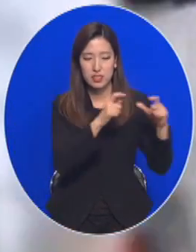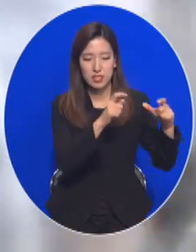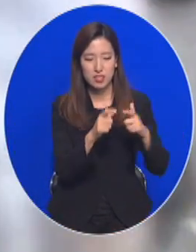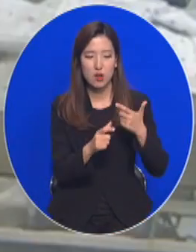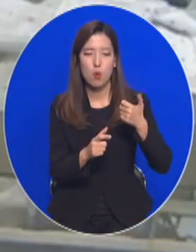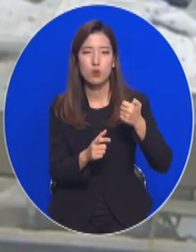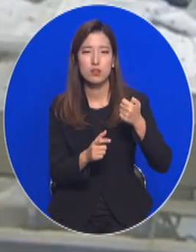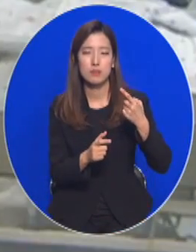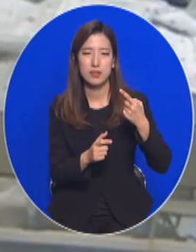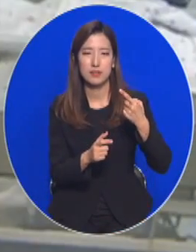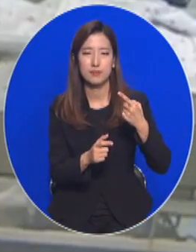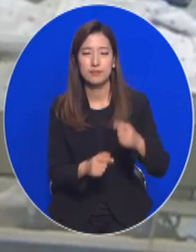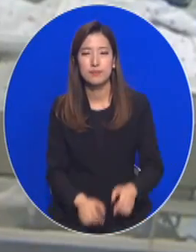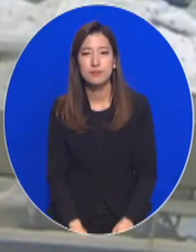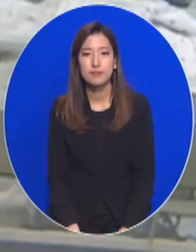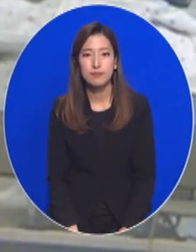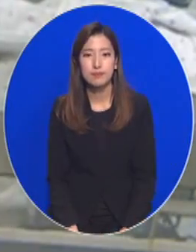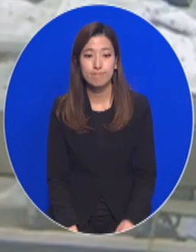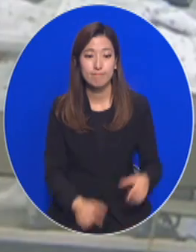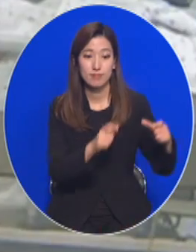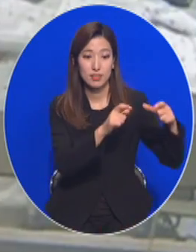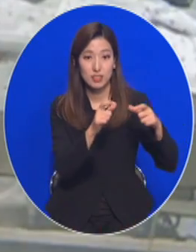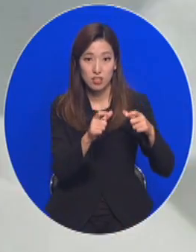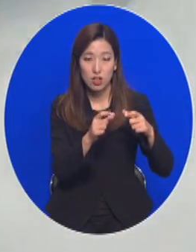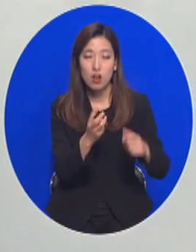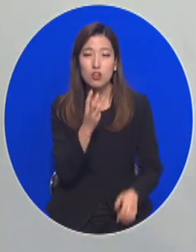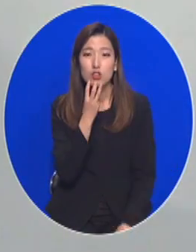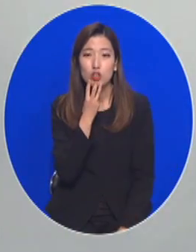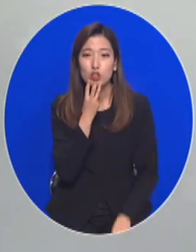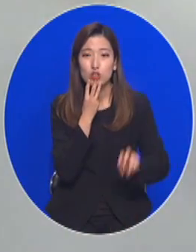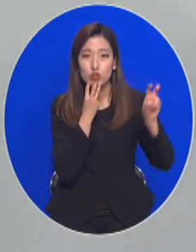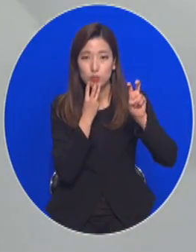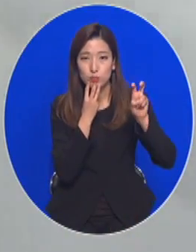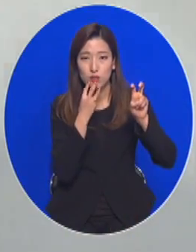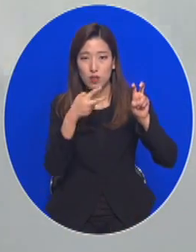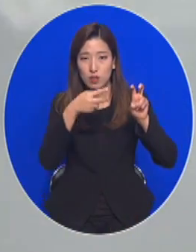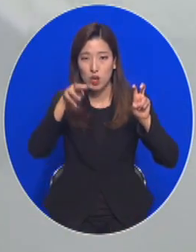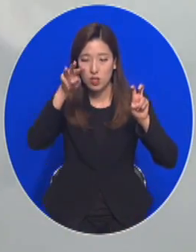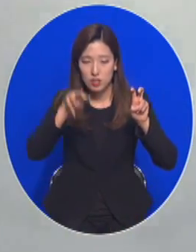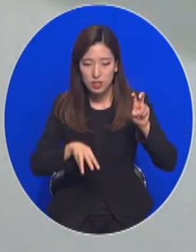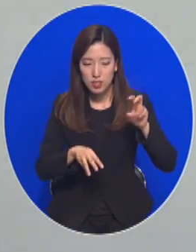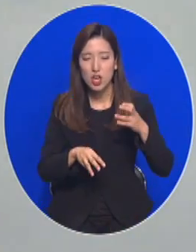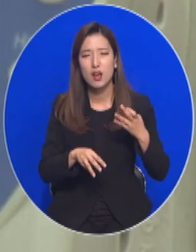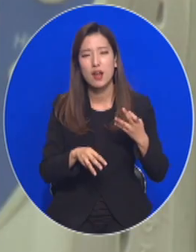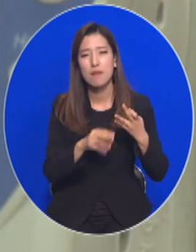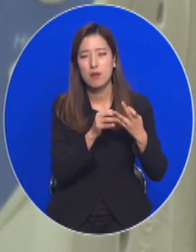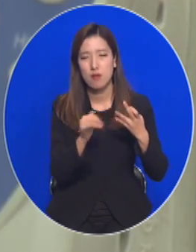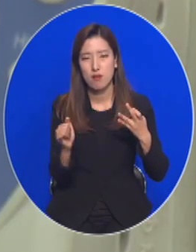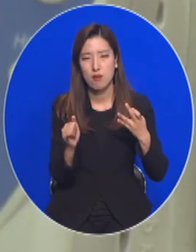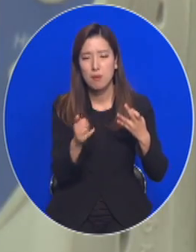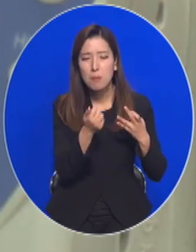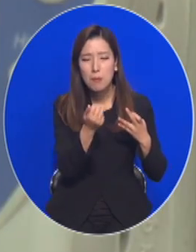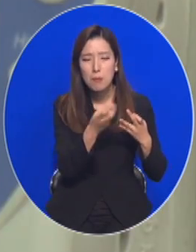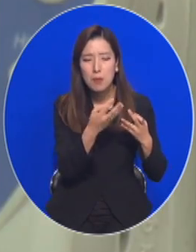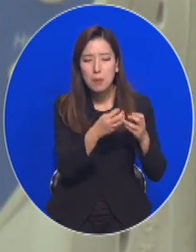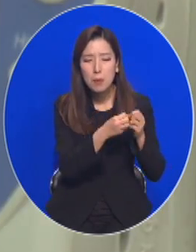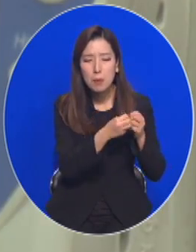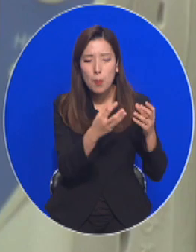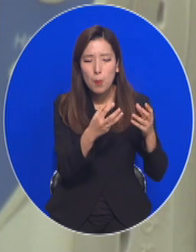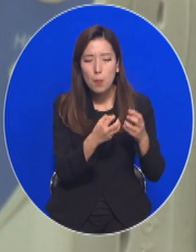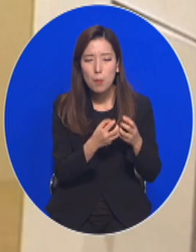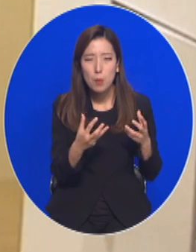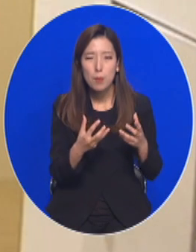있습니다 지역별로는 서울 20명 경기 14명 등 수도권 내 소규모 집단 감염이 이어지고